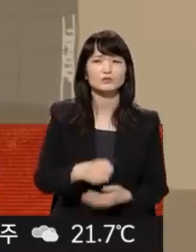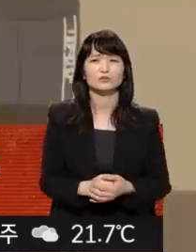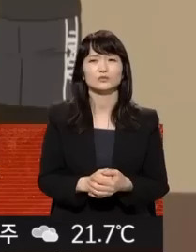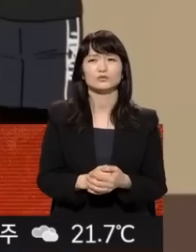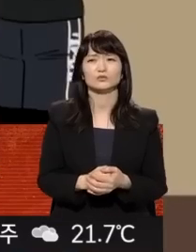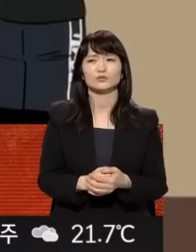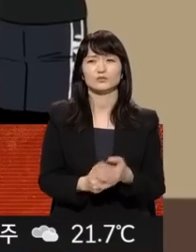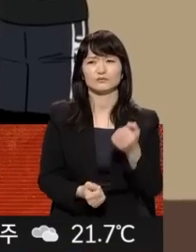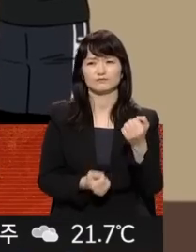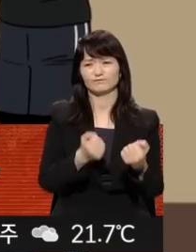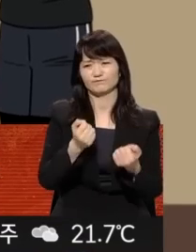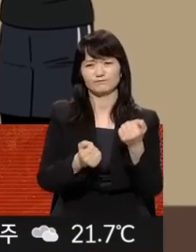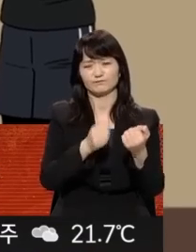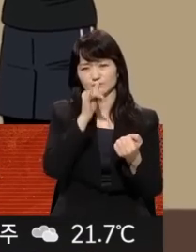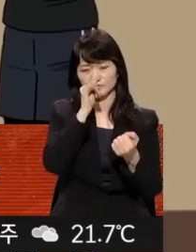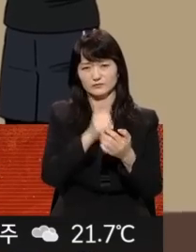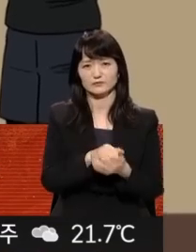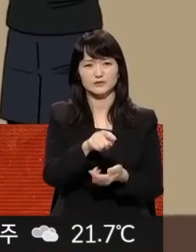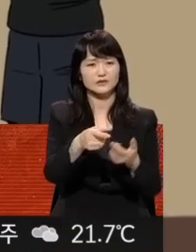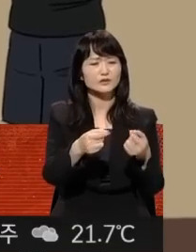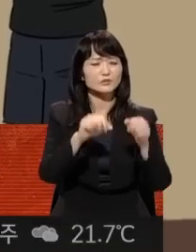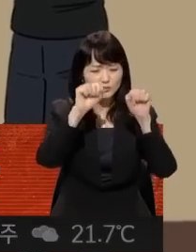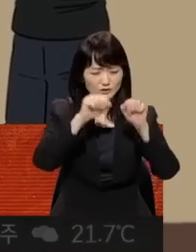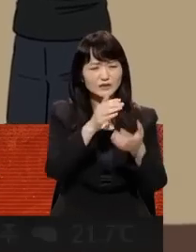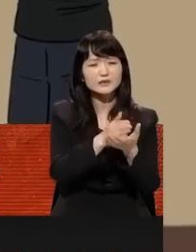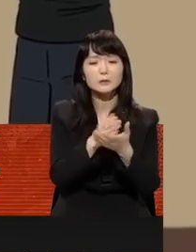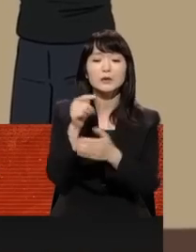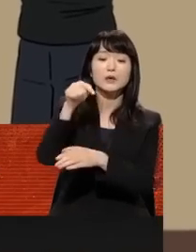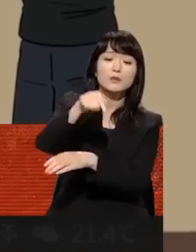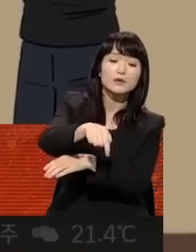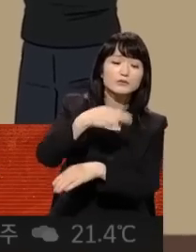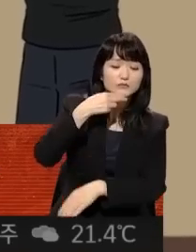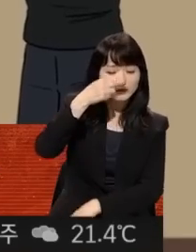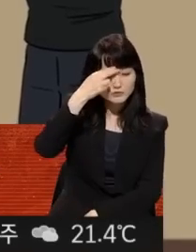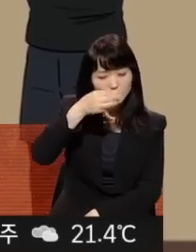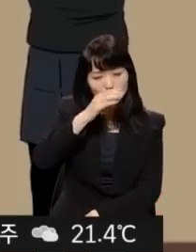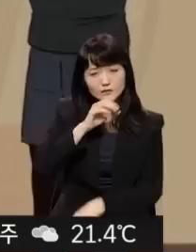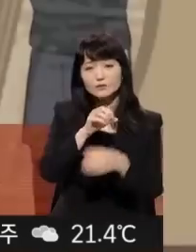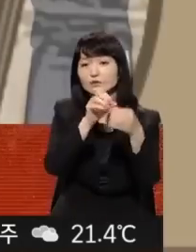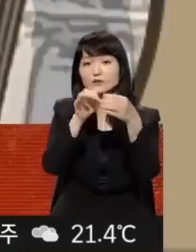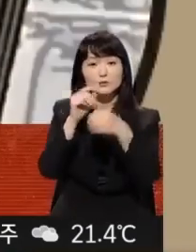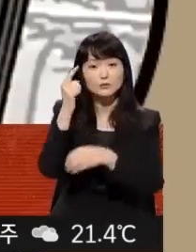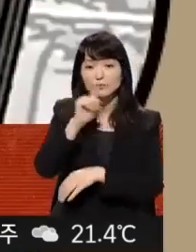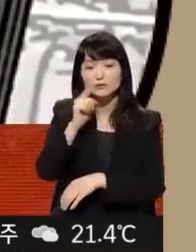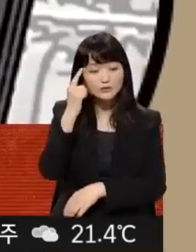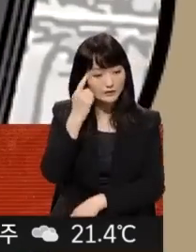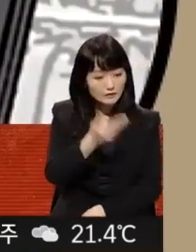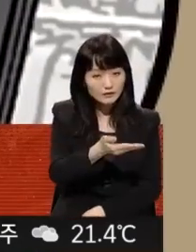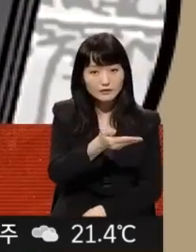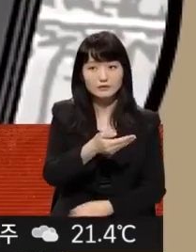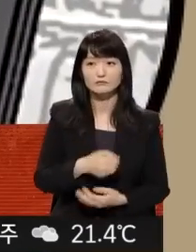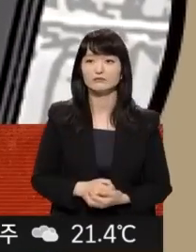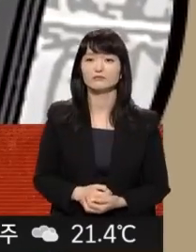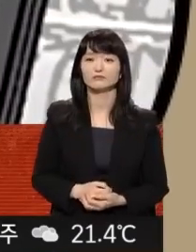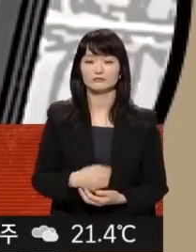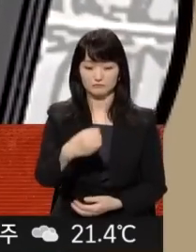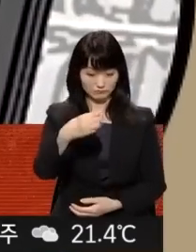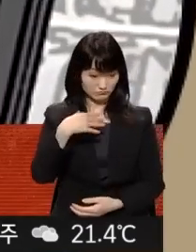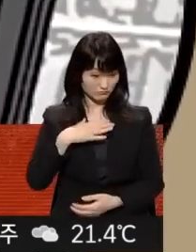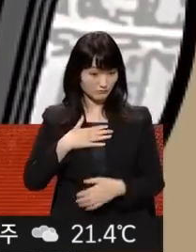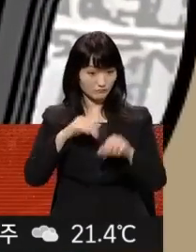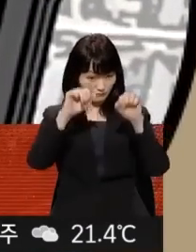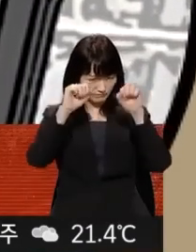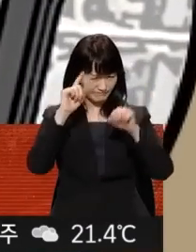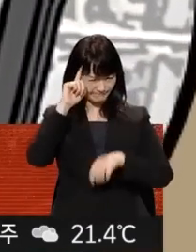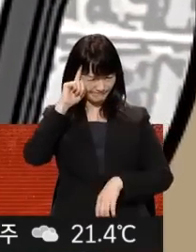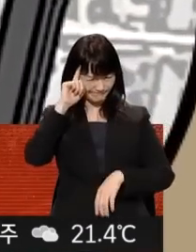주말에는 그러지 말고 우리 밖에 나가서 술도 한잔하고 부부간 대화라도 좀 나누고 이러는게 어떠냐라고 얘기를 했는데이 안에는 나는